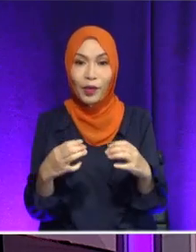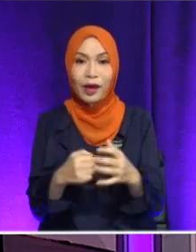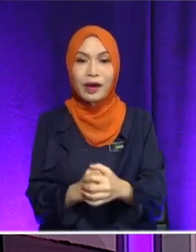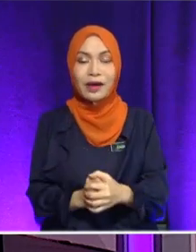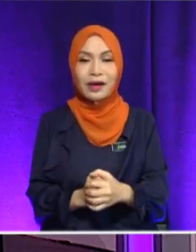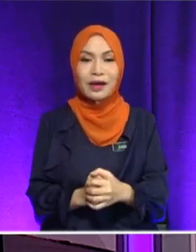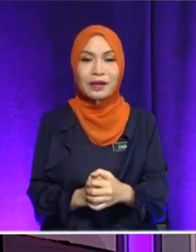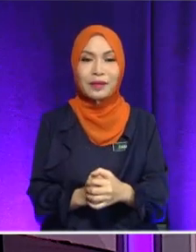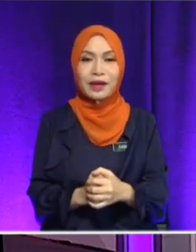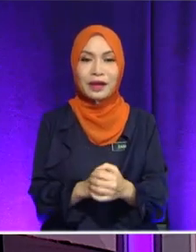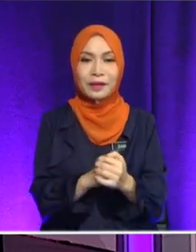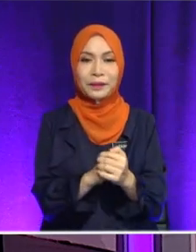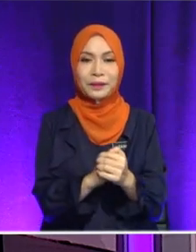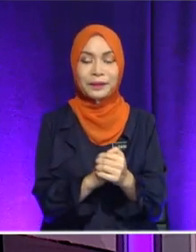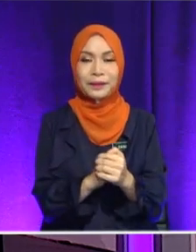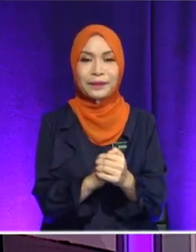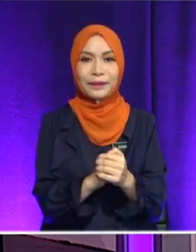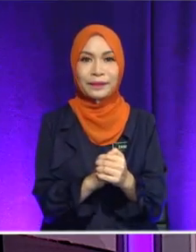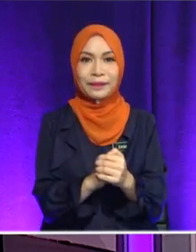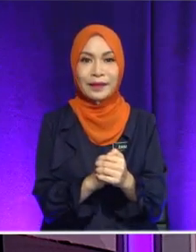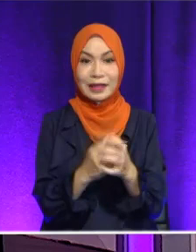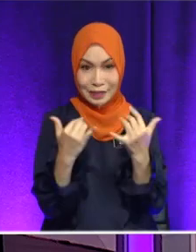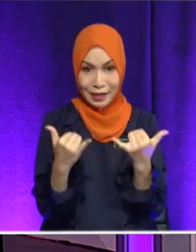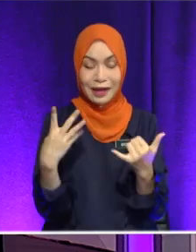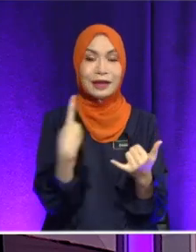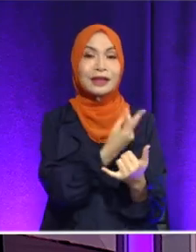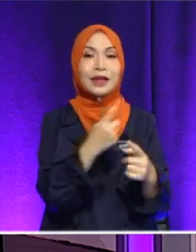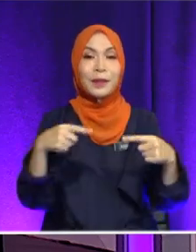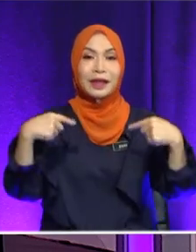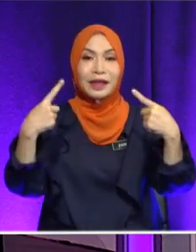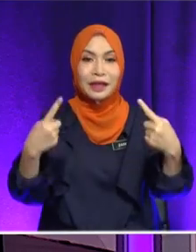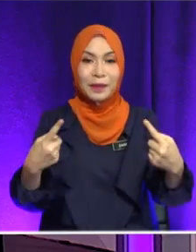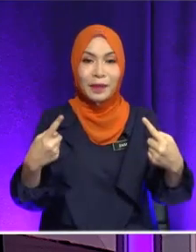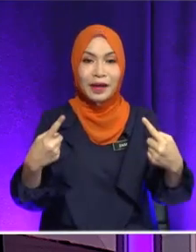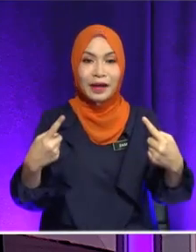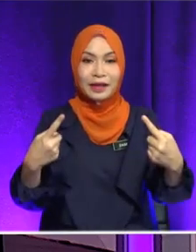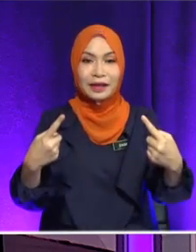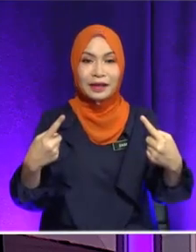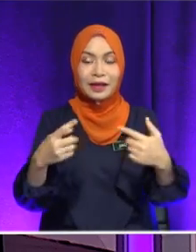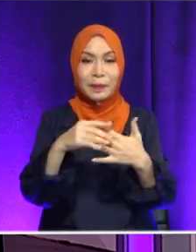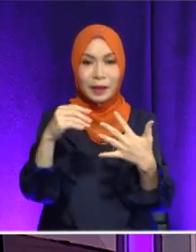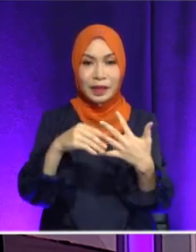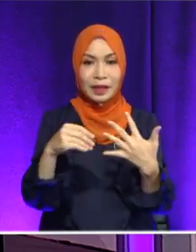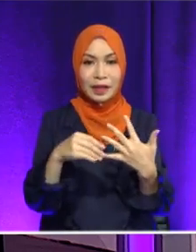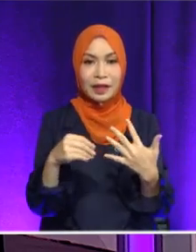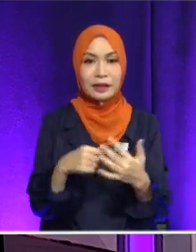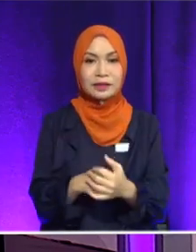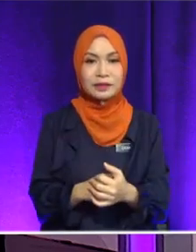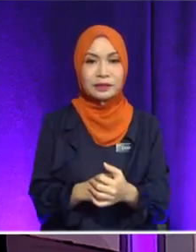itu kita akan pergi kepada adik aku bisa pakai ini adalah